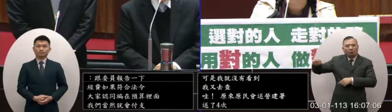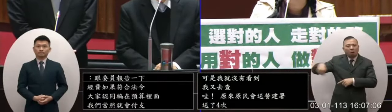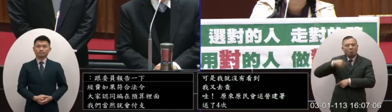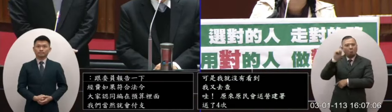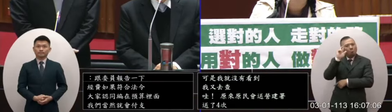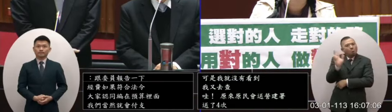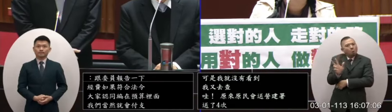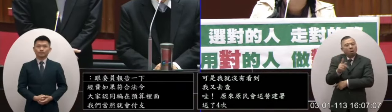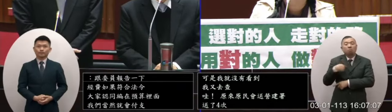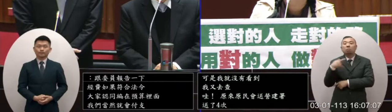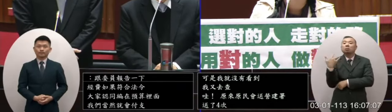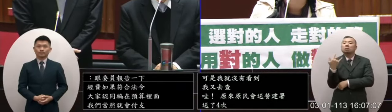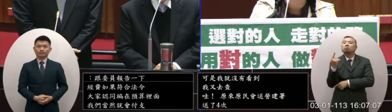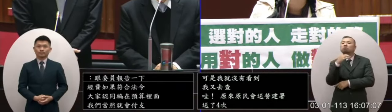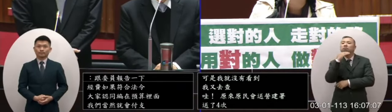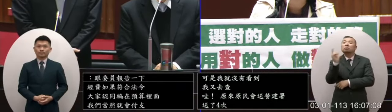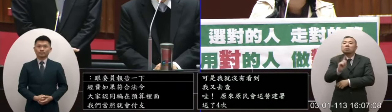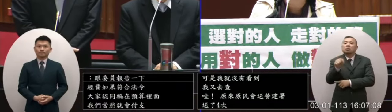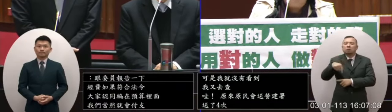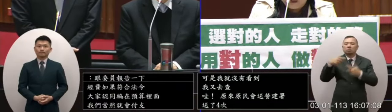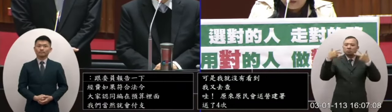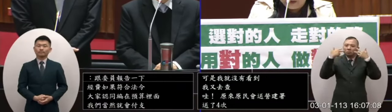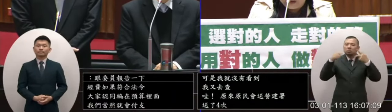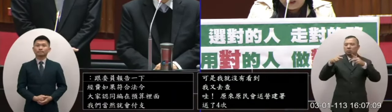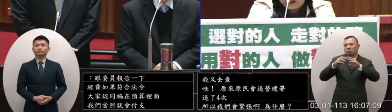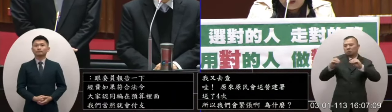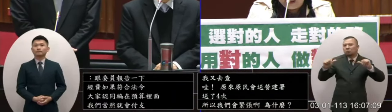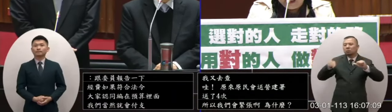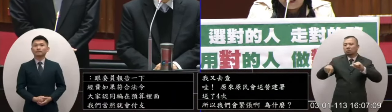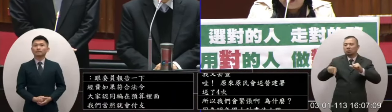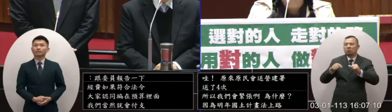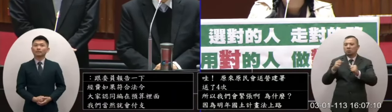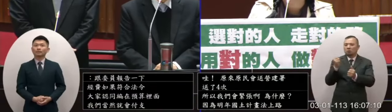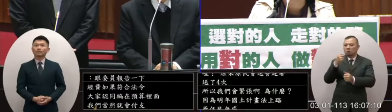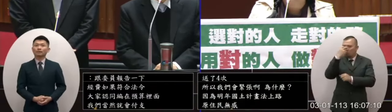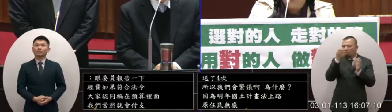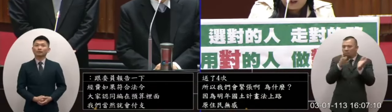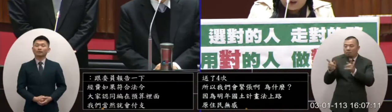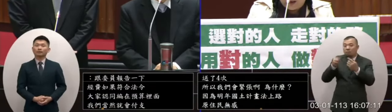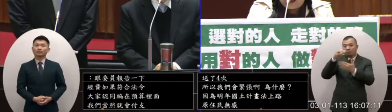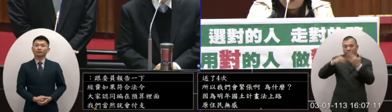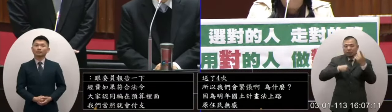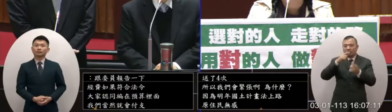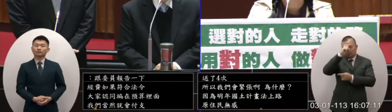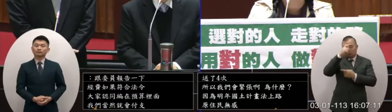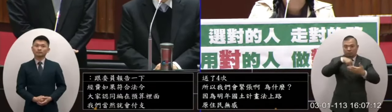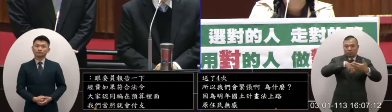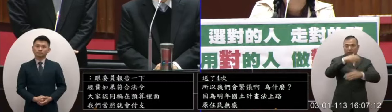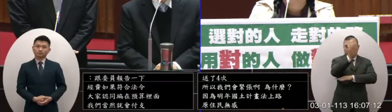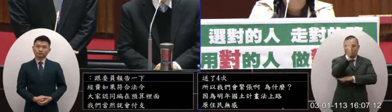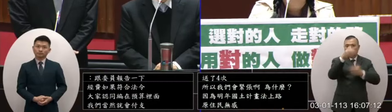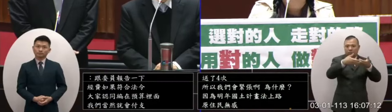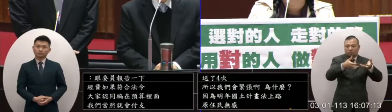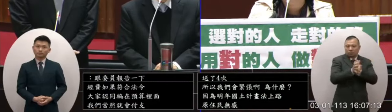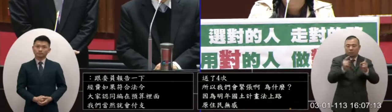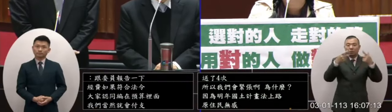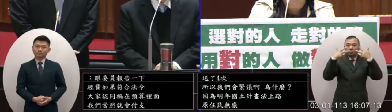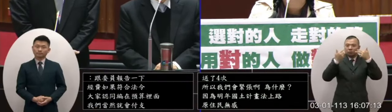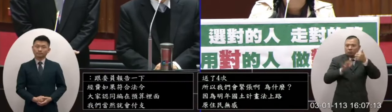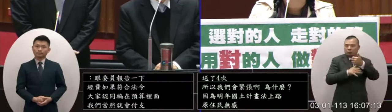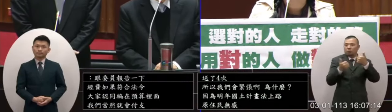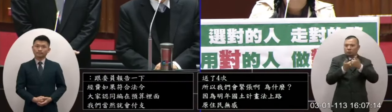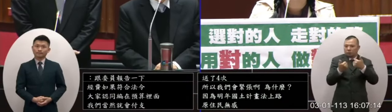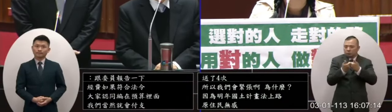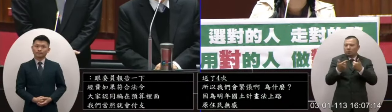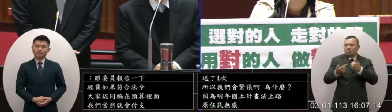住民族土地使用管制规则，所以这个部分是不是也请内政部原民会哈、能够加紧协商，好、让